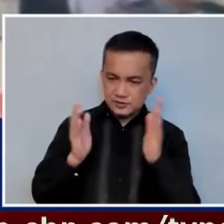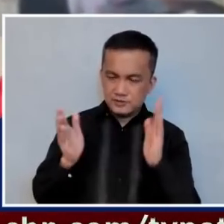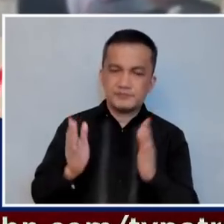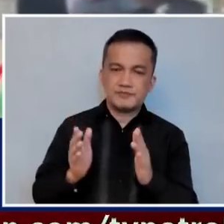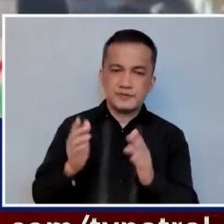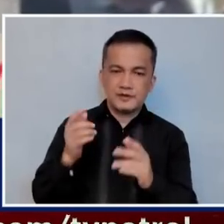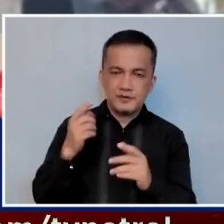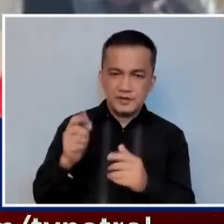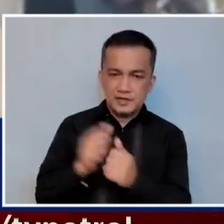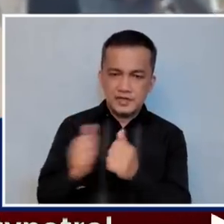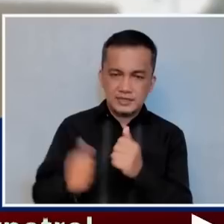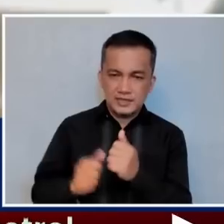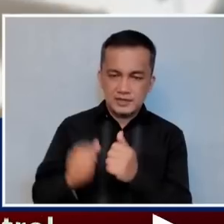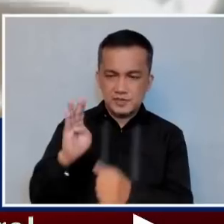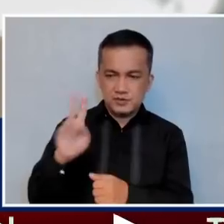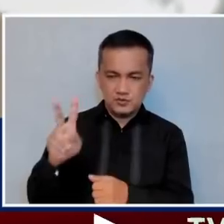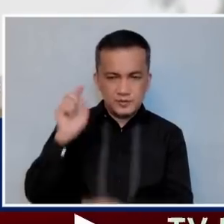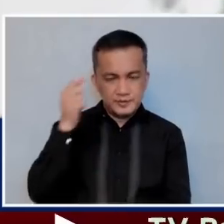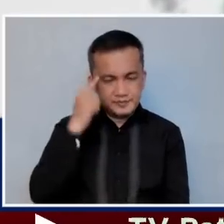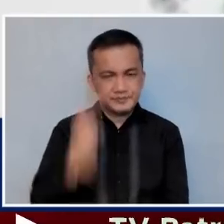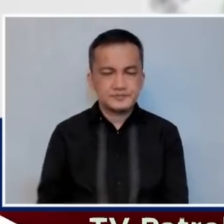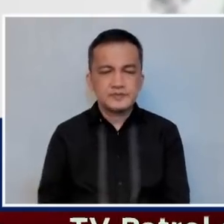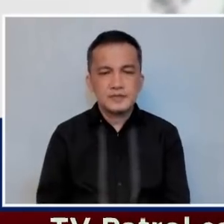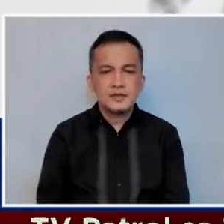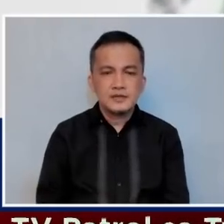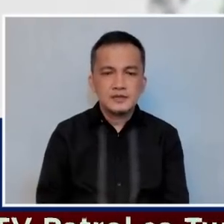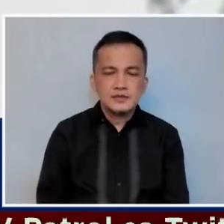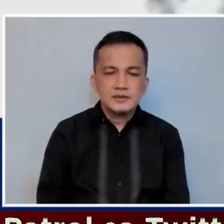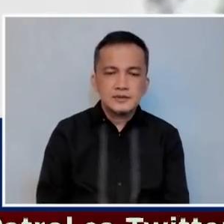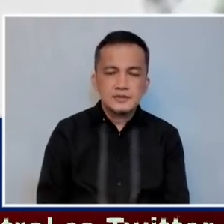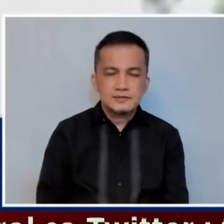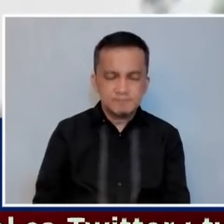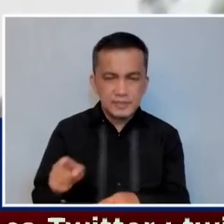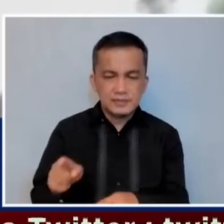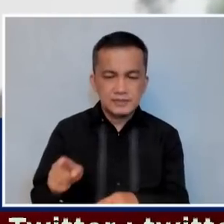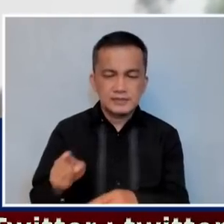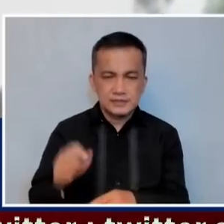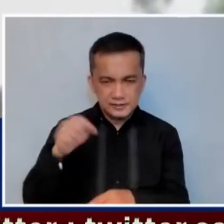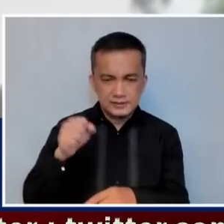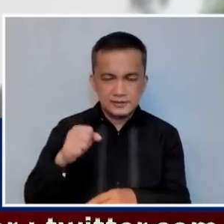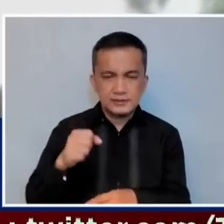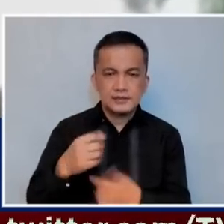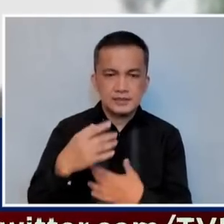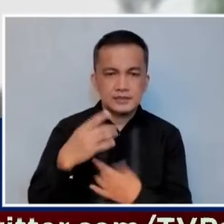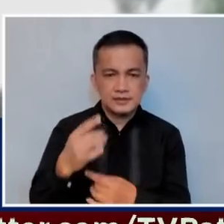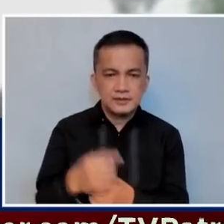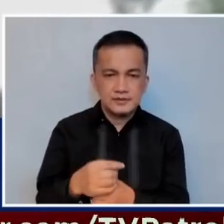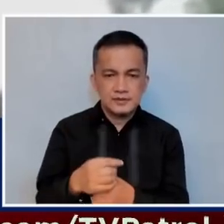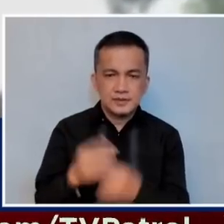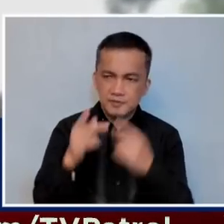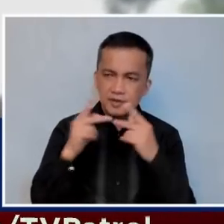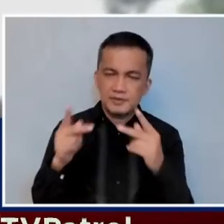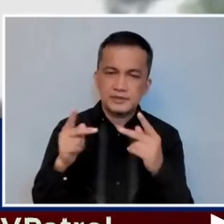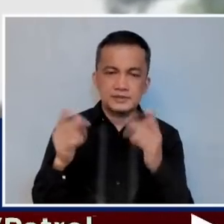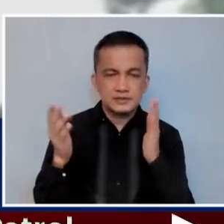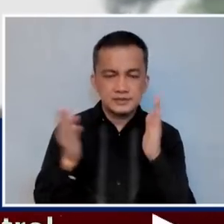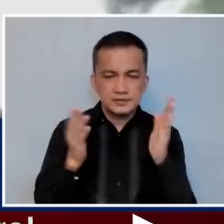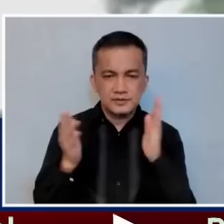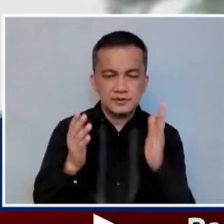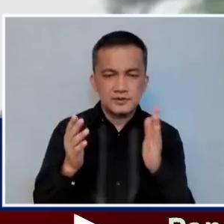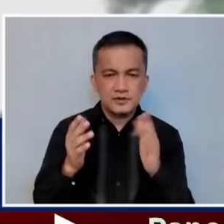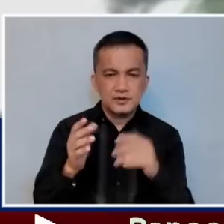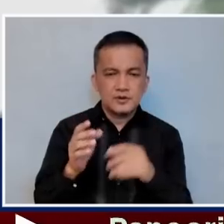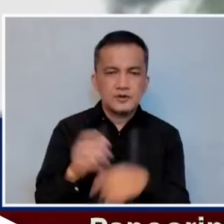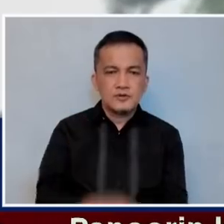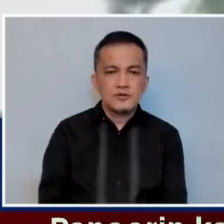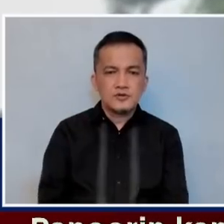under the Marcos administration. It's not a question of interest, but if public service calls for